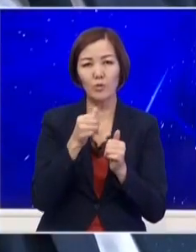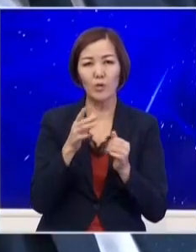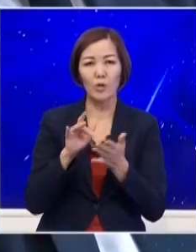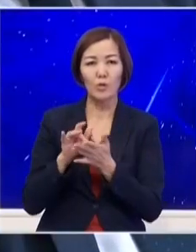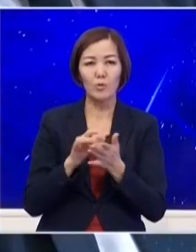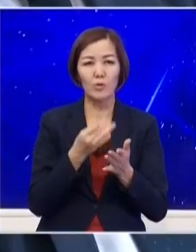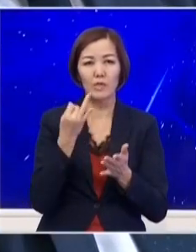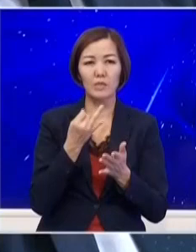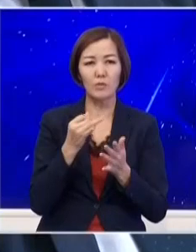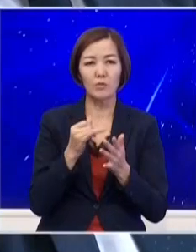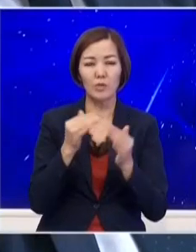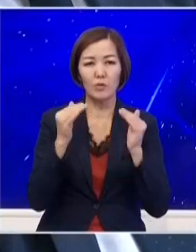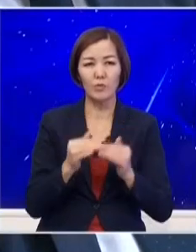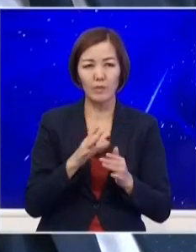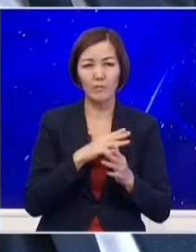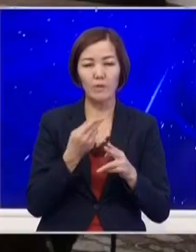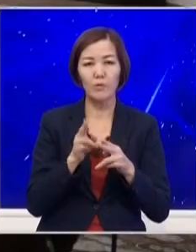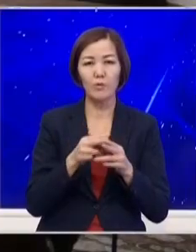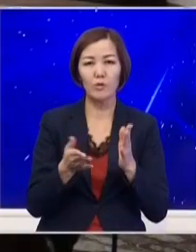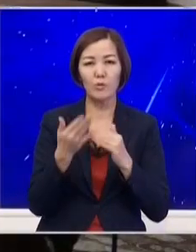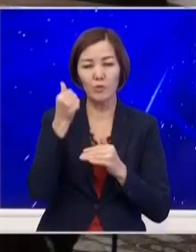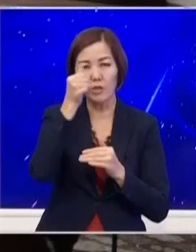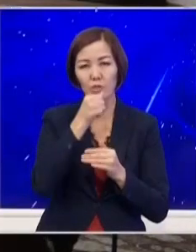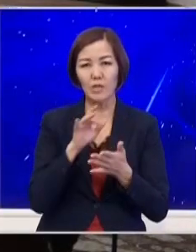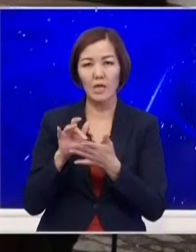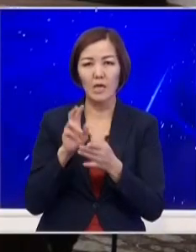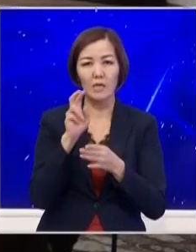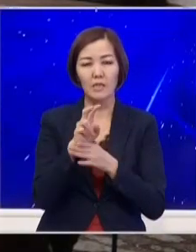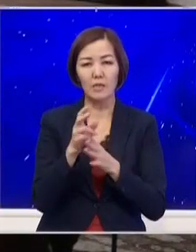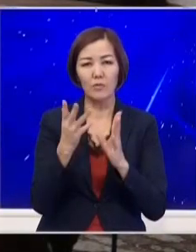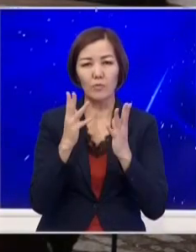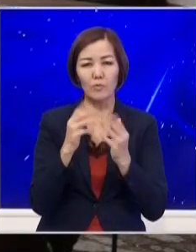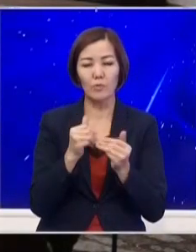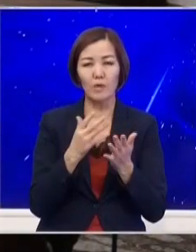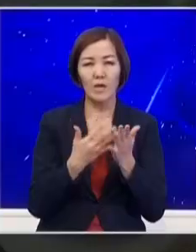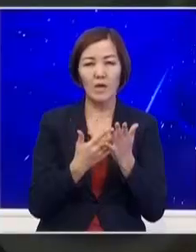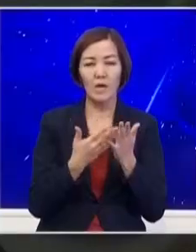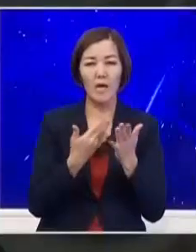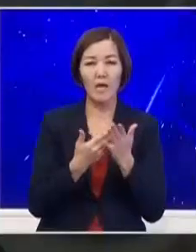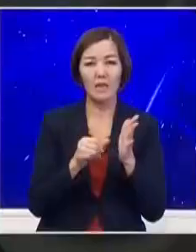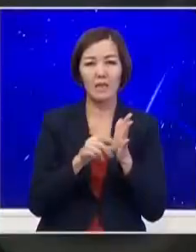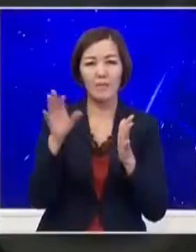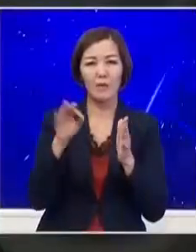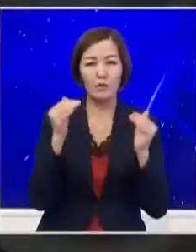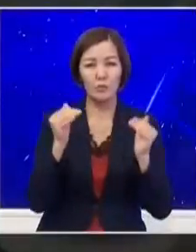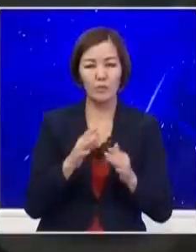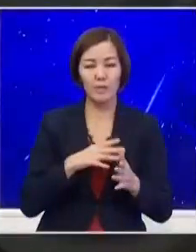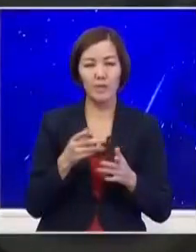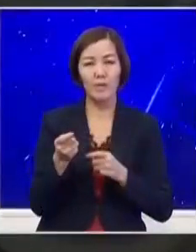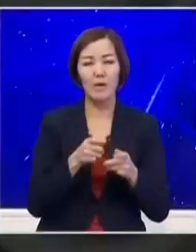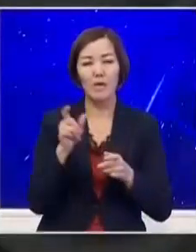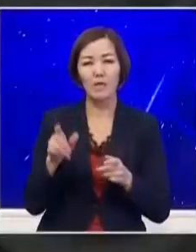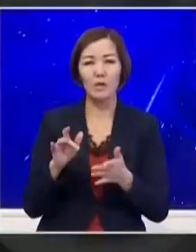туризміне қызығушылар саны төмендеп келеді. Өткен жылы келушілер қатары шамамен 6%-ға дейін азайған. Сондықтан Марат